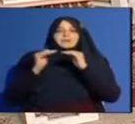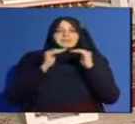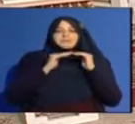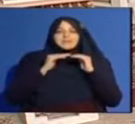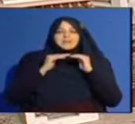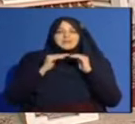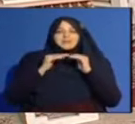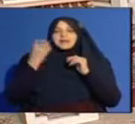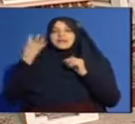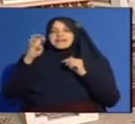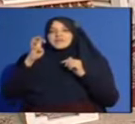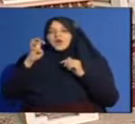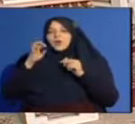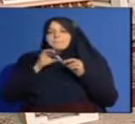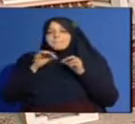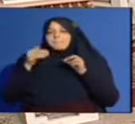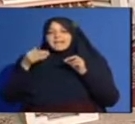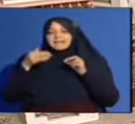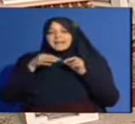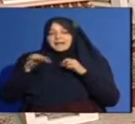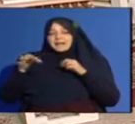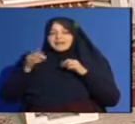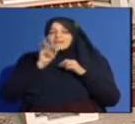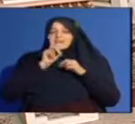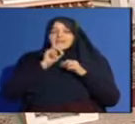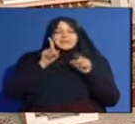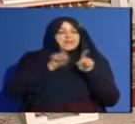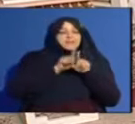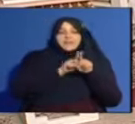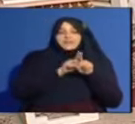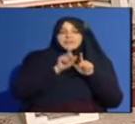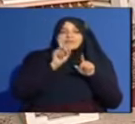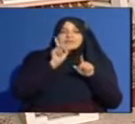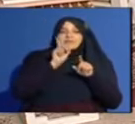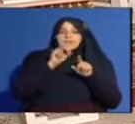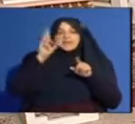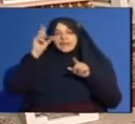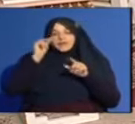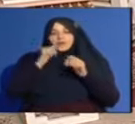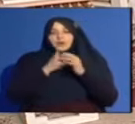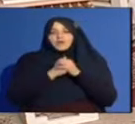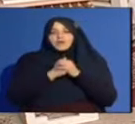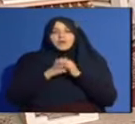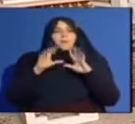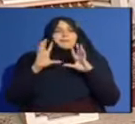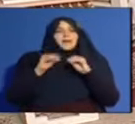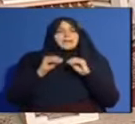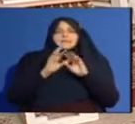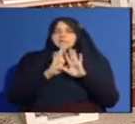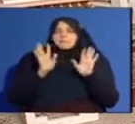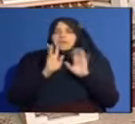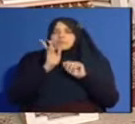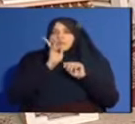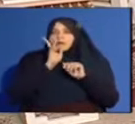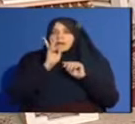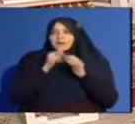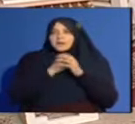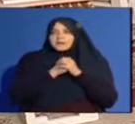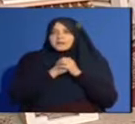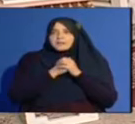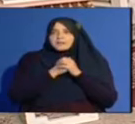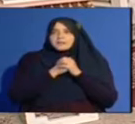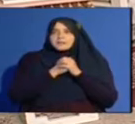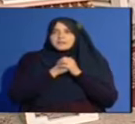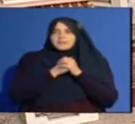أعطى 400 متر للطفل يعطي 400 متر للطفلة. المكان ما فيه إشكال يعني، وأعلم هذا ربما هناك بعض